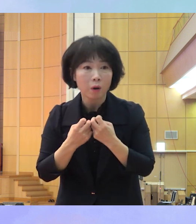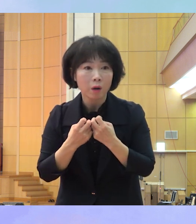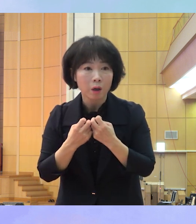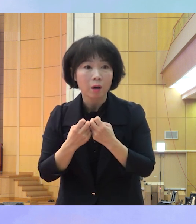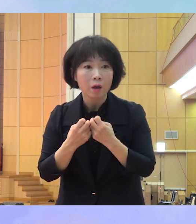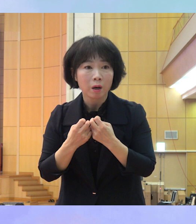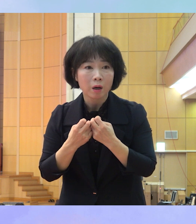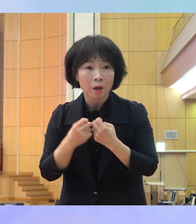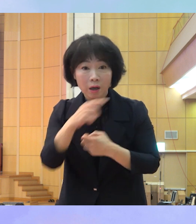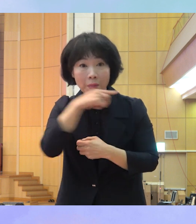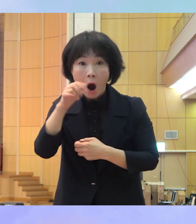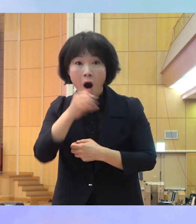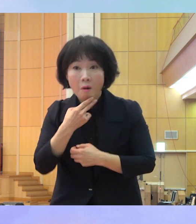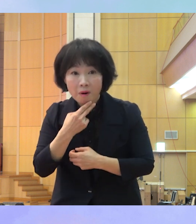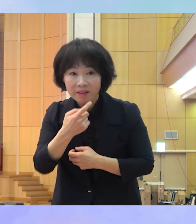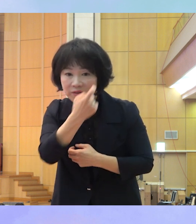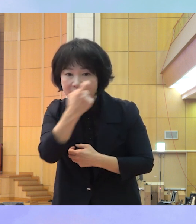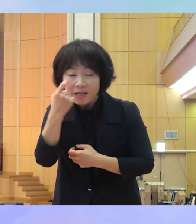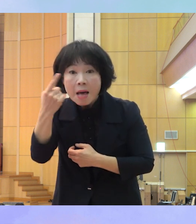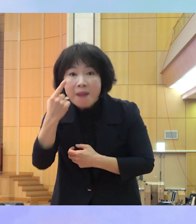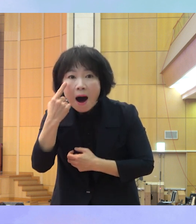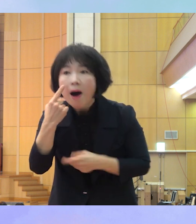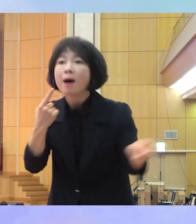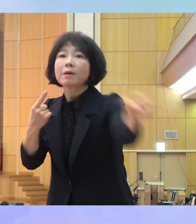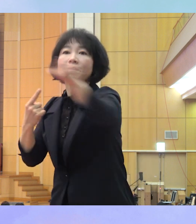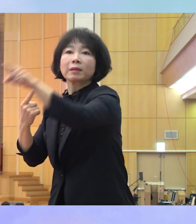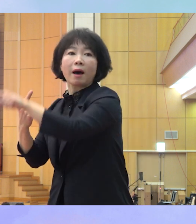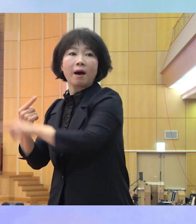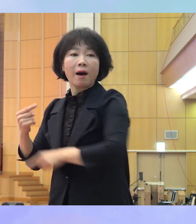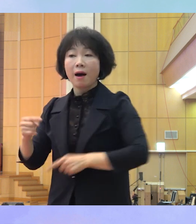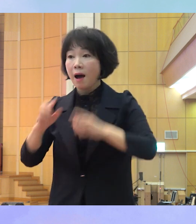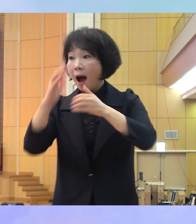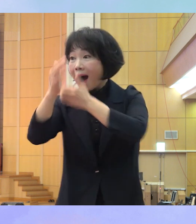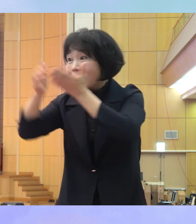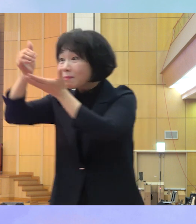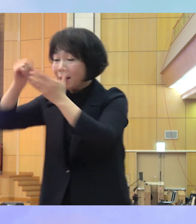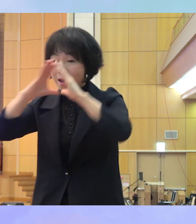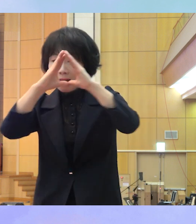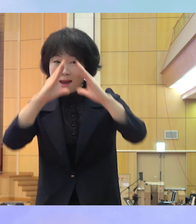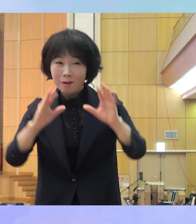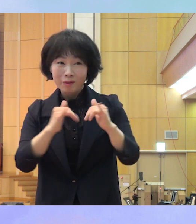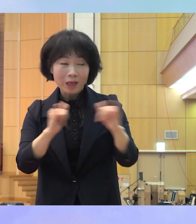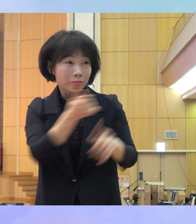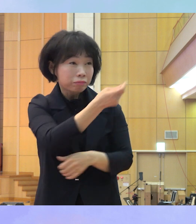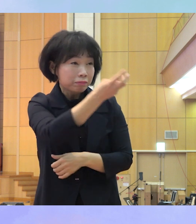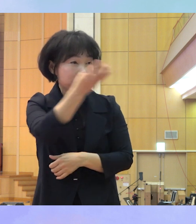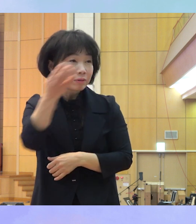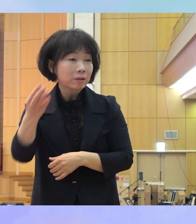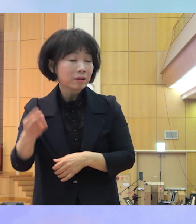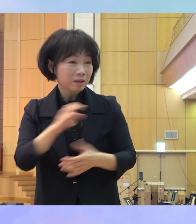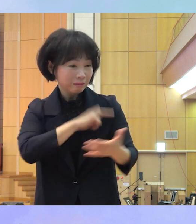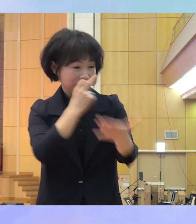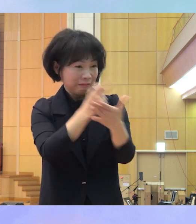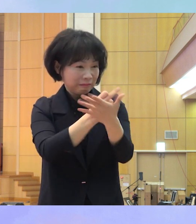되냐 하면, 여호와께서, 하나님께서 애굽 사람을 치실 때에, 애굽의 장자를 다